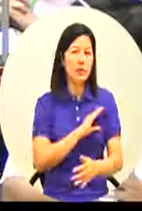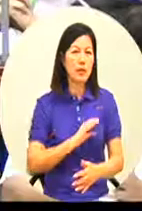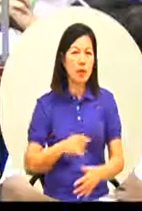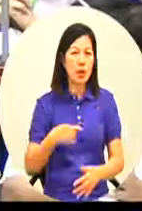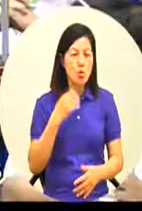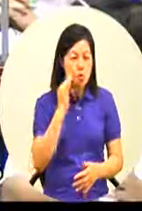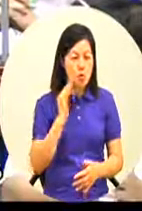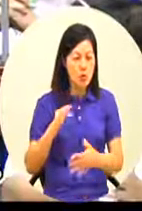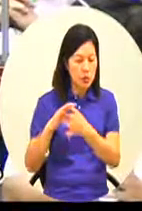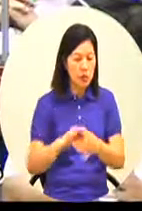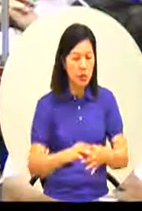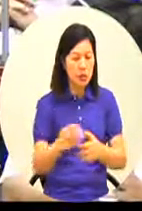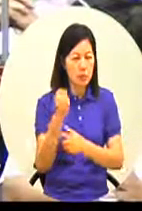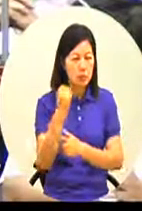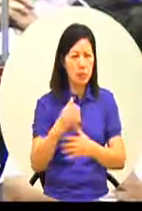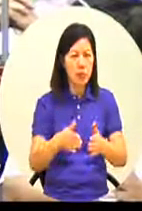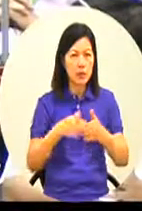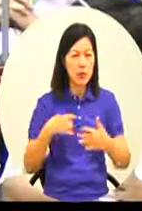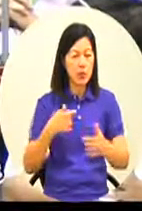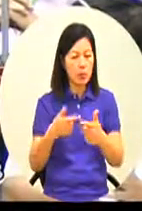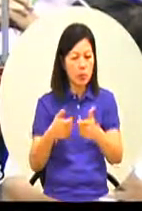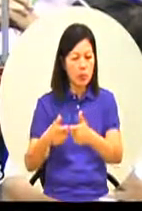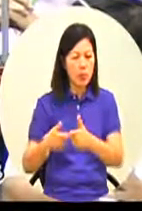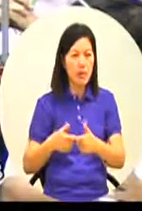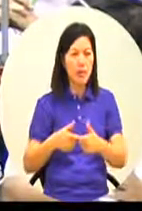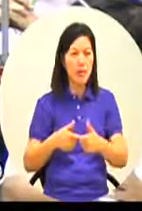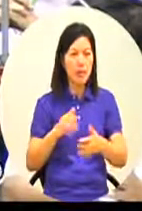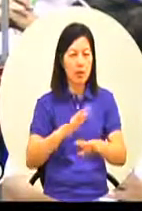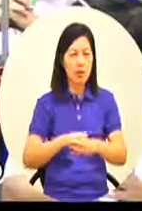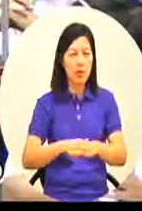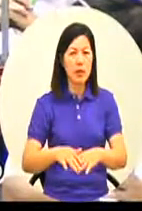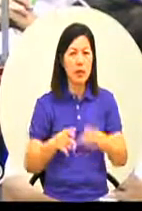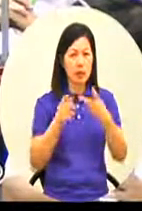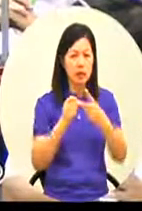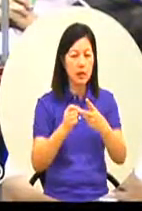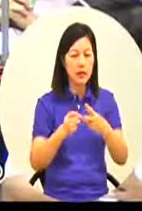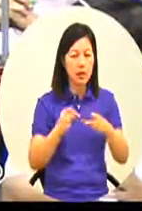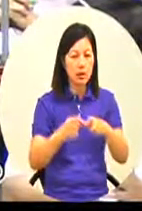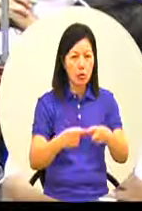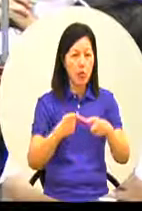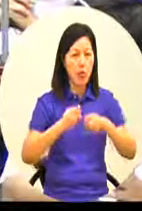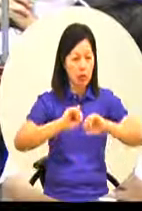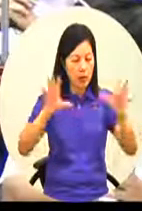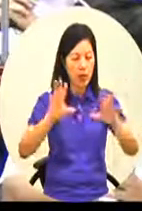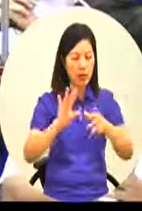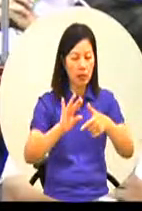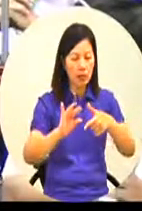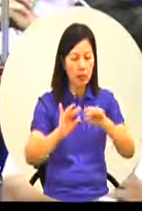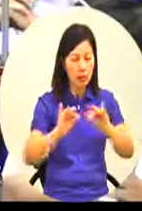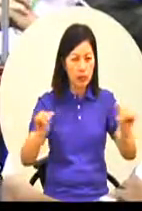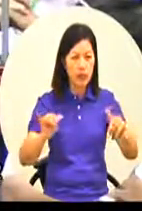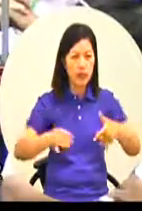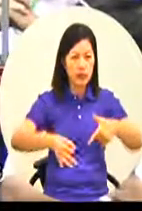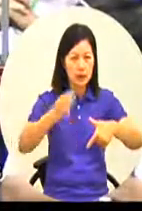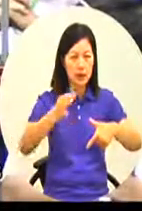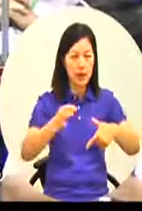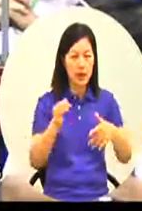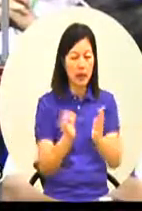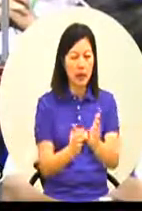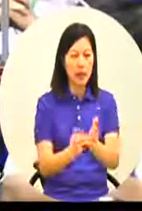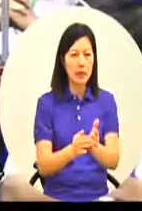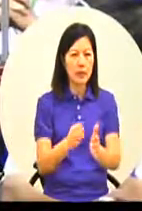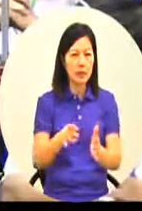再继续努力的话，我们会来配合。这第一点，第二就是讲，这个公告得给公告了哈，公告了是一个月